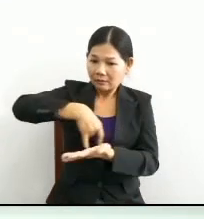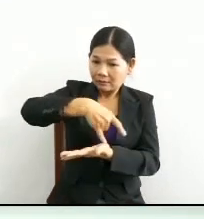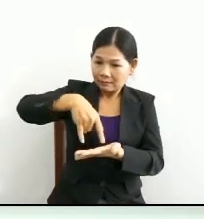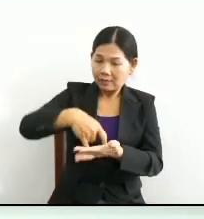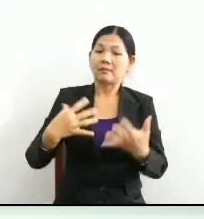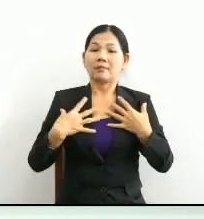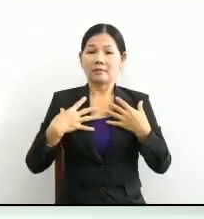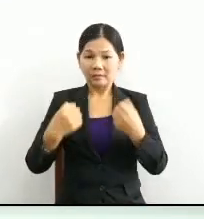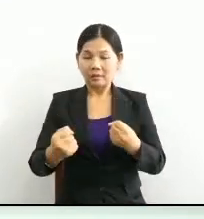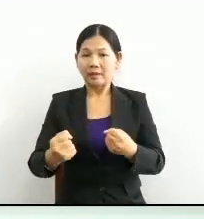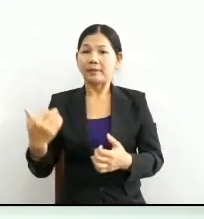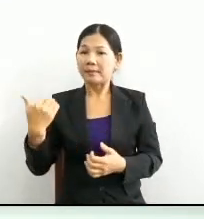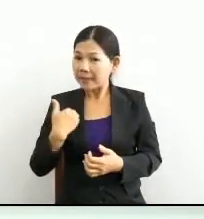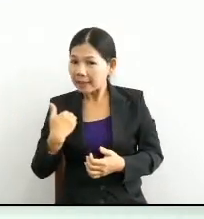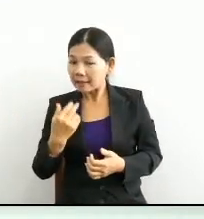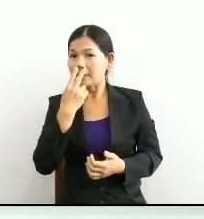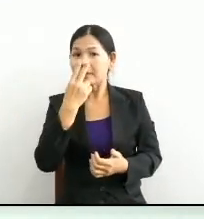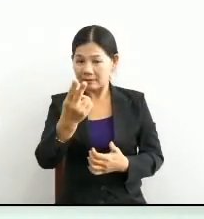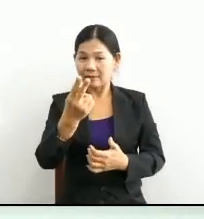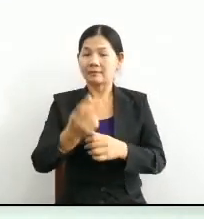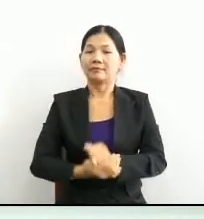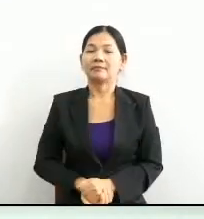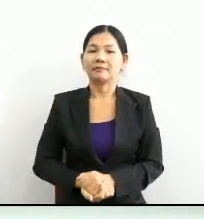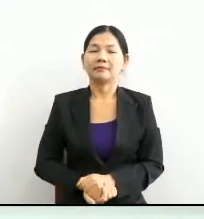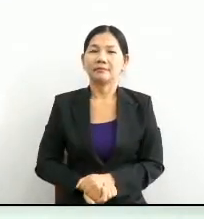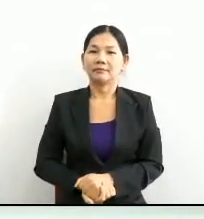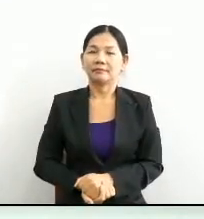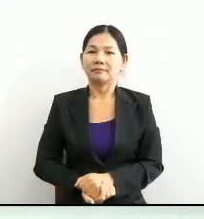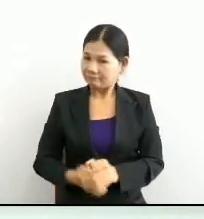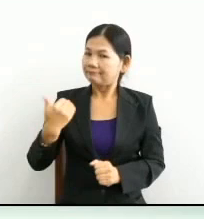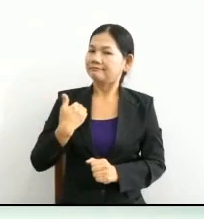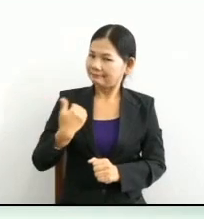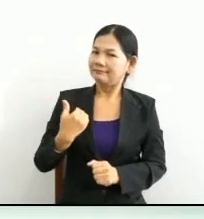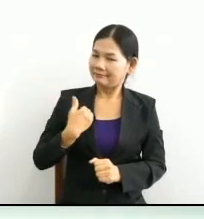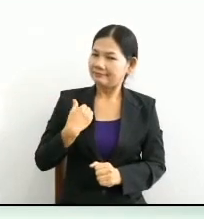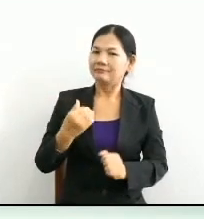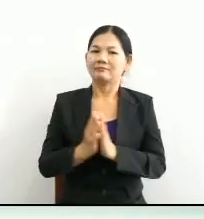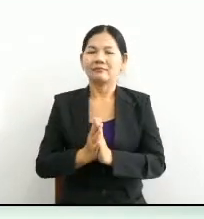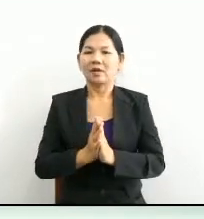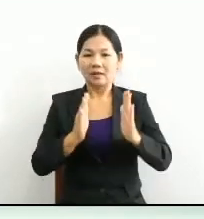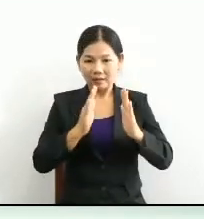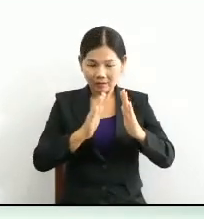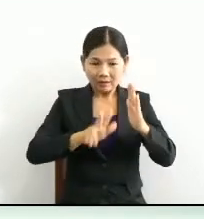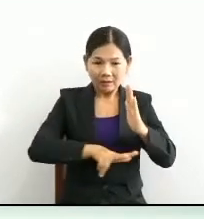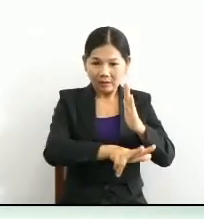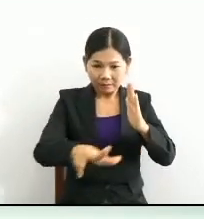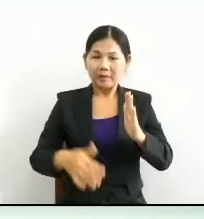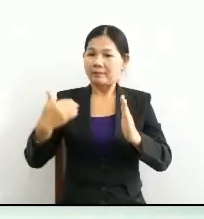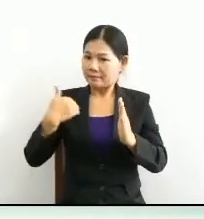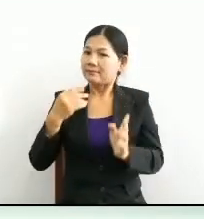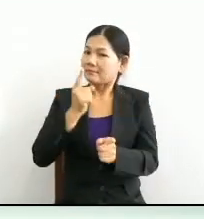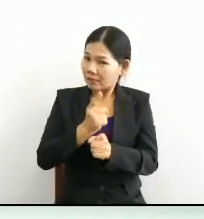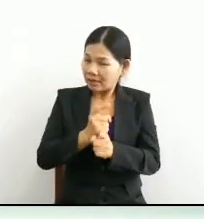con con lọc khơi nhé cha miên tam phun không nỉ môi nỉ môi tới tại miên mình đôi sọc cặp